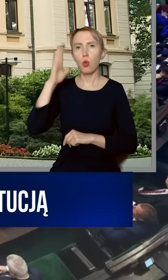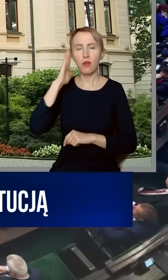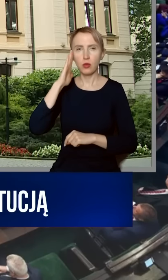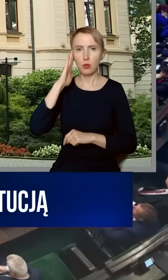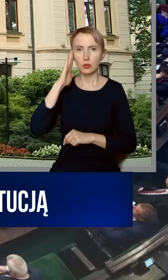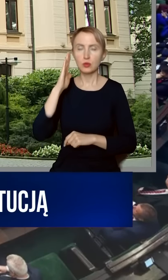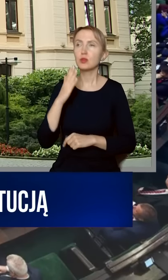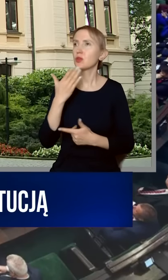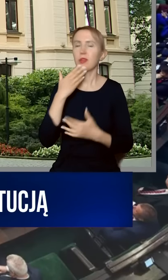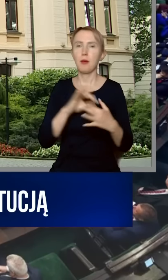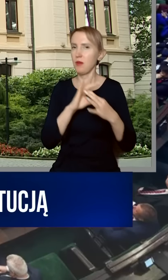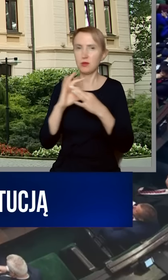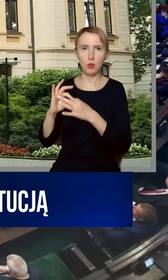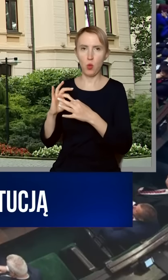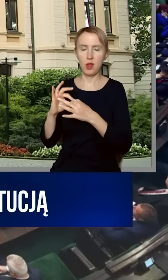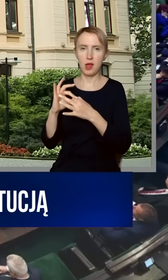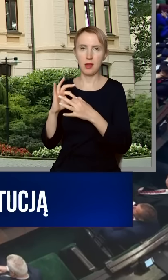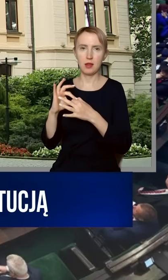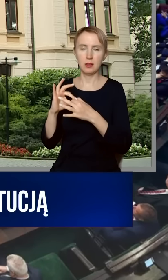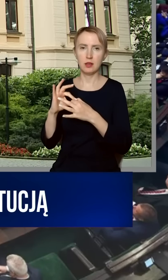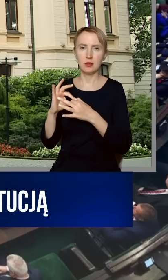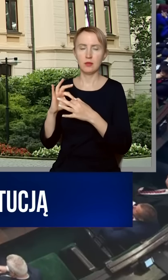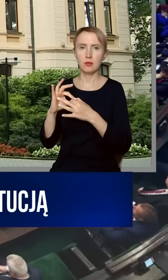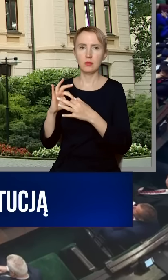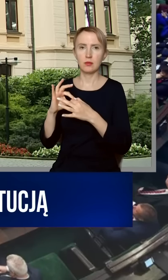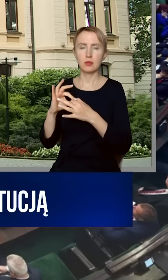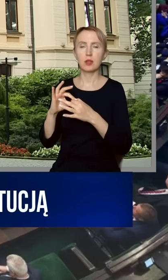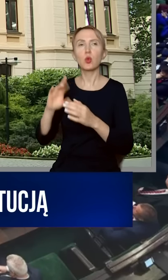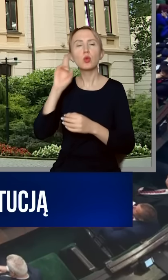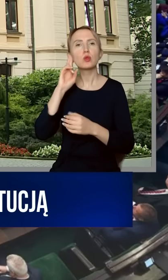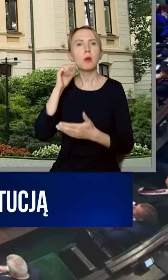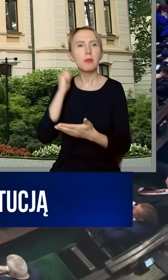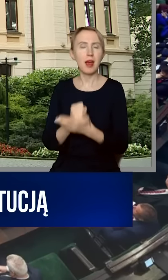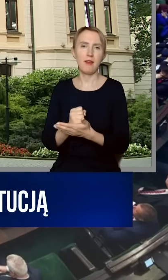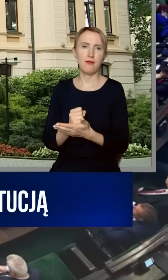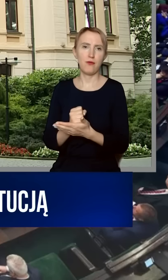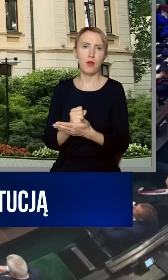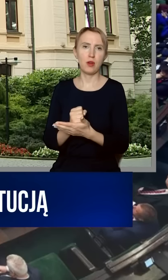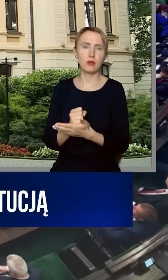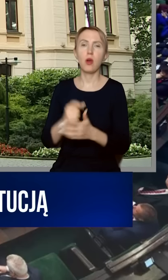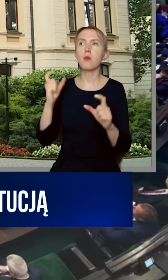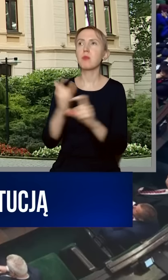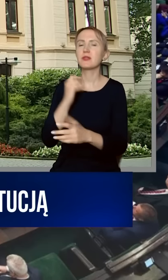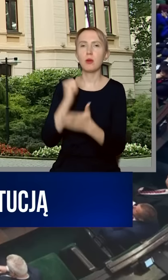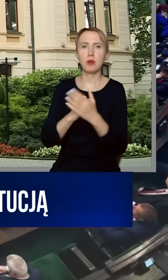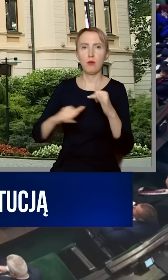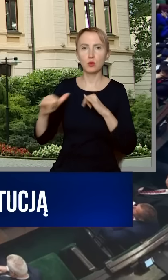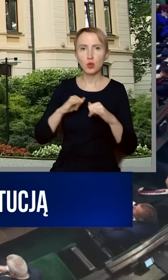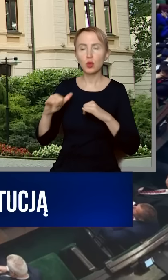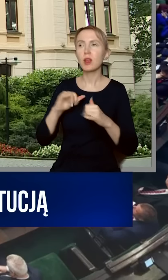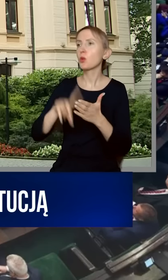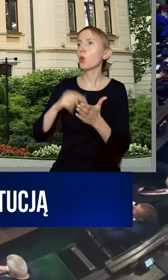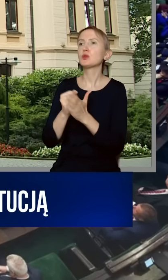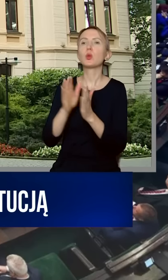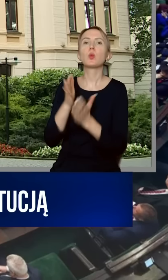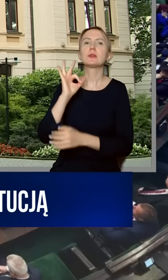mają nic wspólnego z tym, jak pojmuje się prawo w ramach państwa praworządnego i w ramach tych konstytucyjnych,